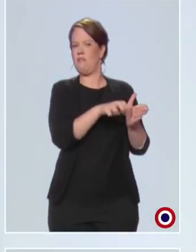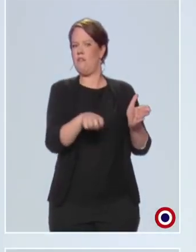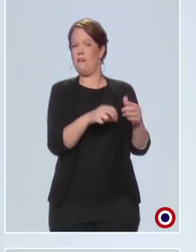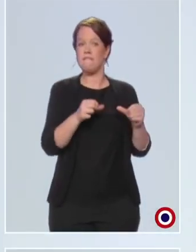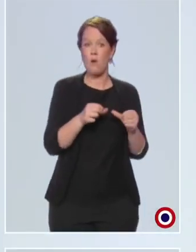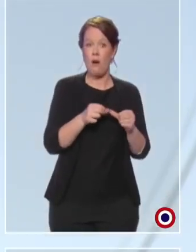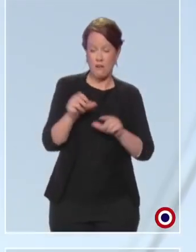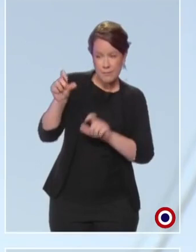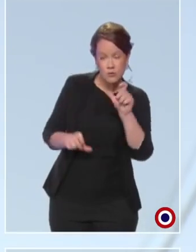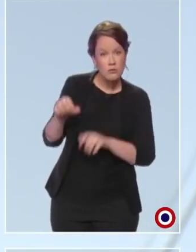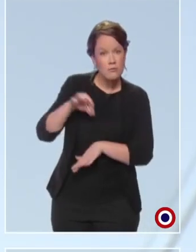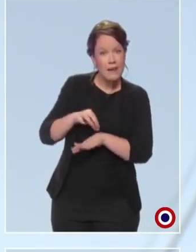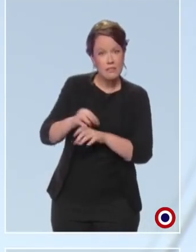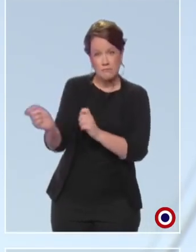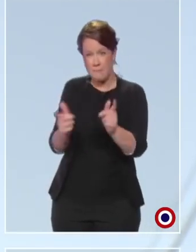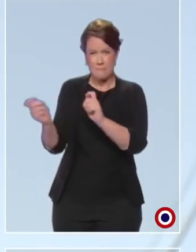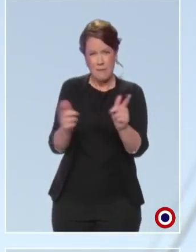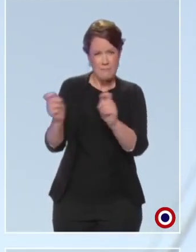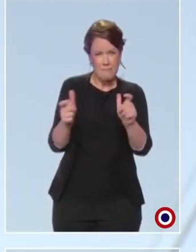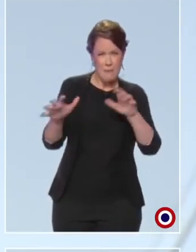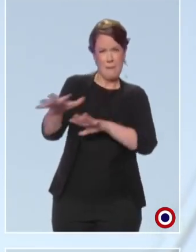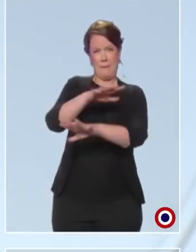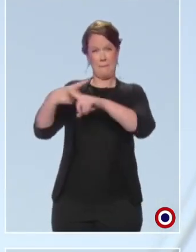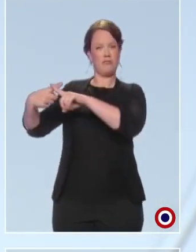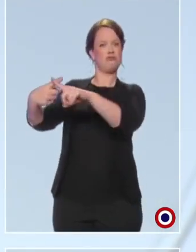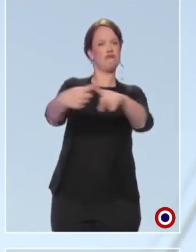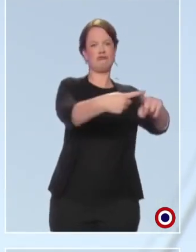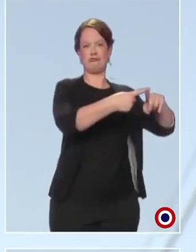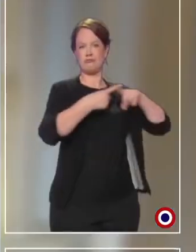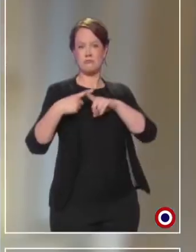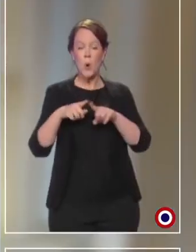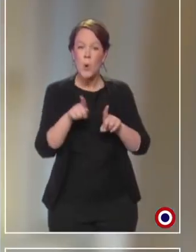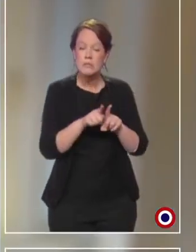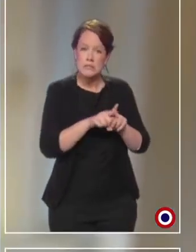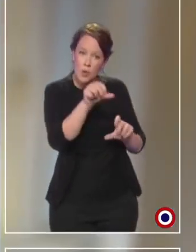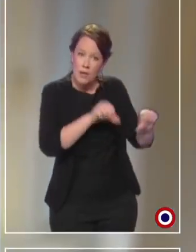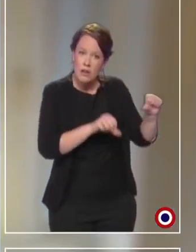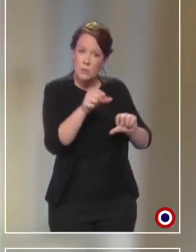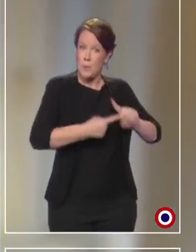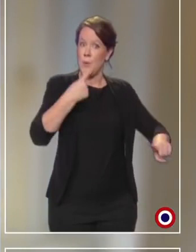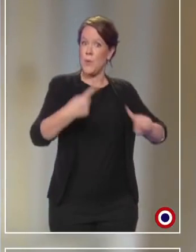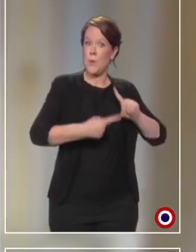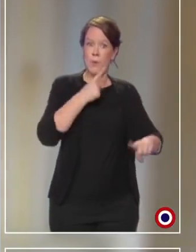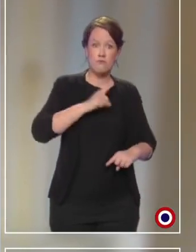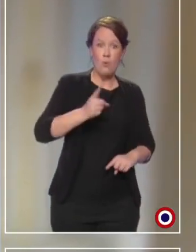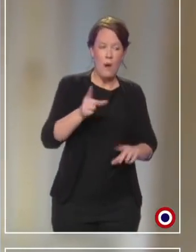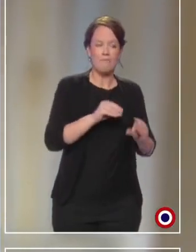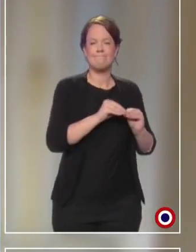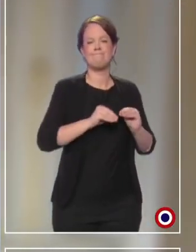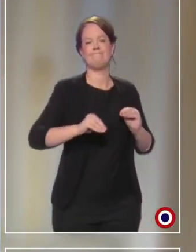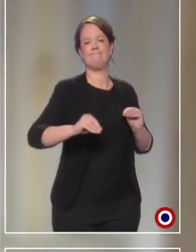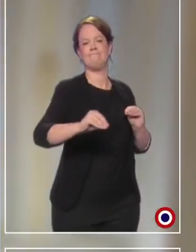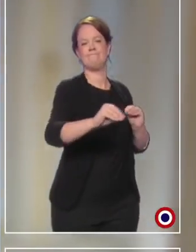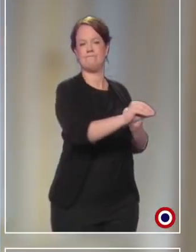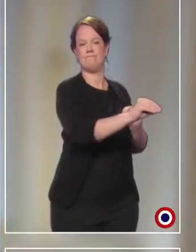et nous avons massivement des programmes et c'est à dire qu'on a arrêté de faire tout ce qui n'était pas indispensable pendant des semaines et des semaines donc on a